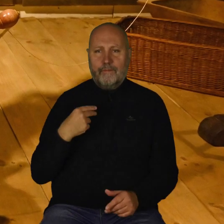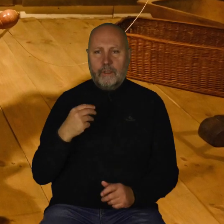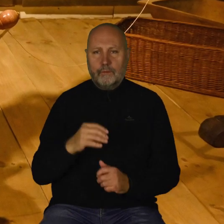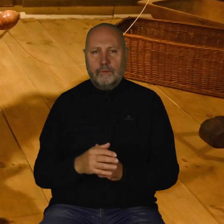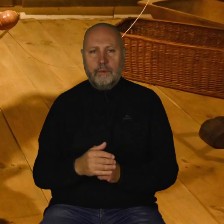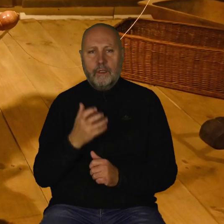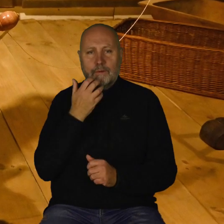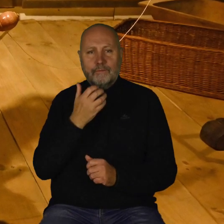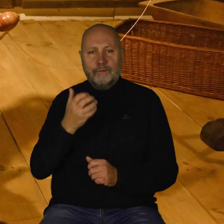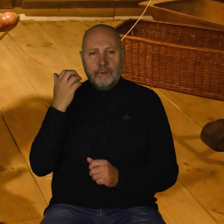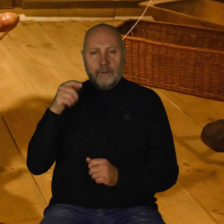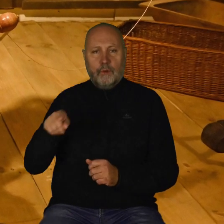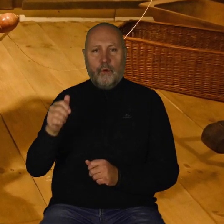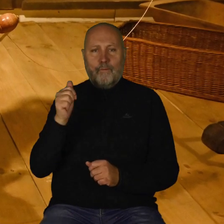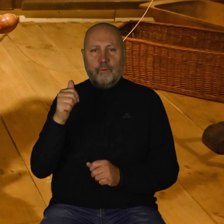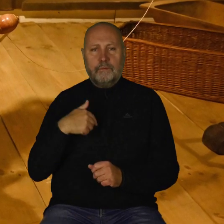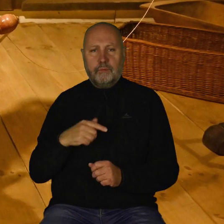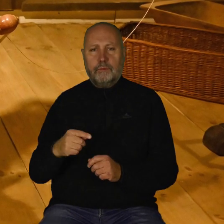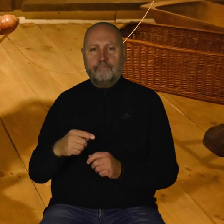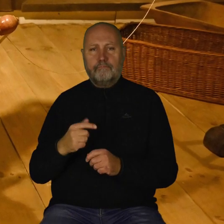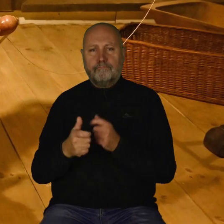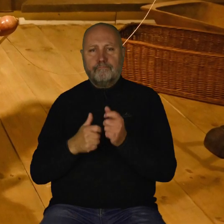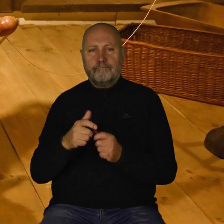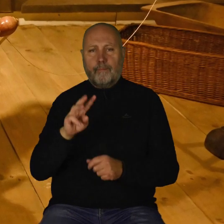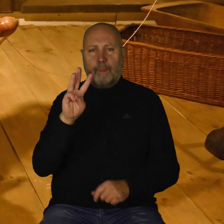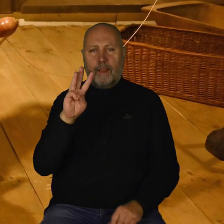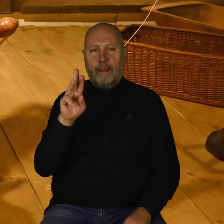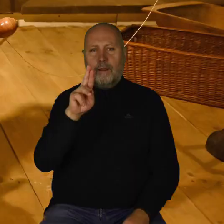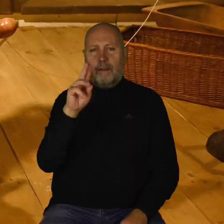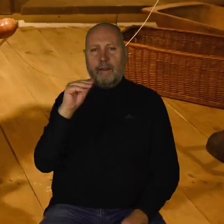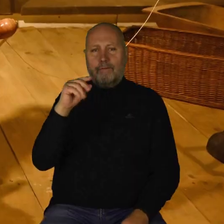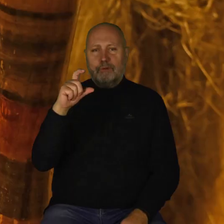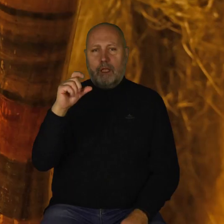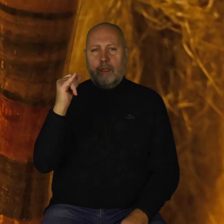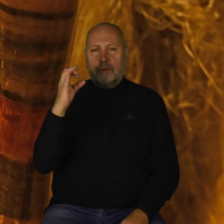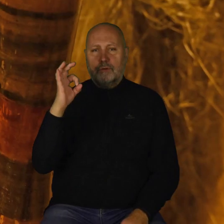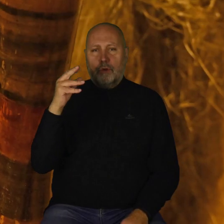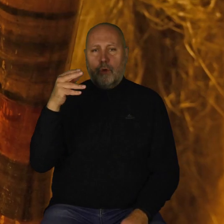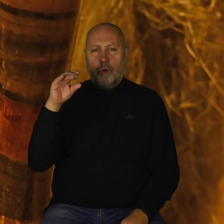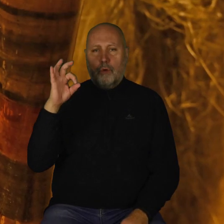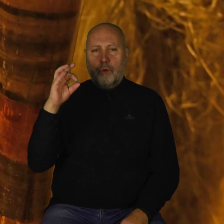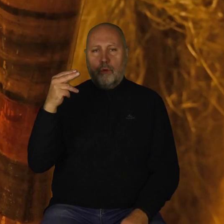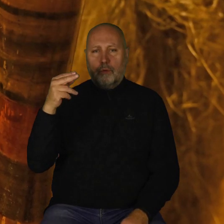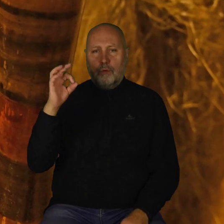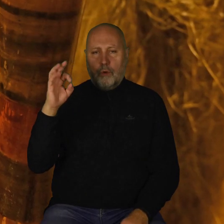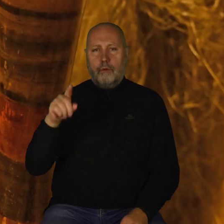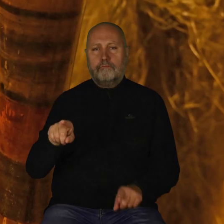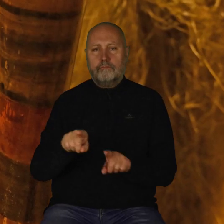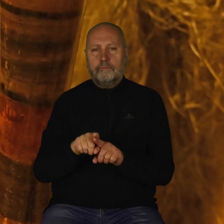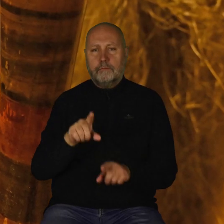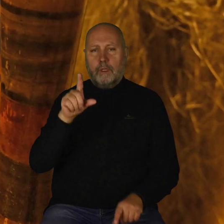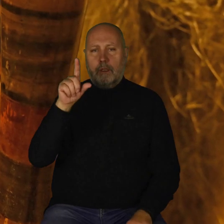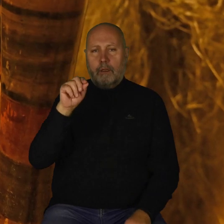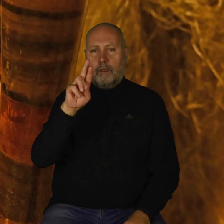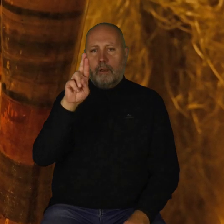wieku wcześniej Funkcję tę pełniły Wrzeciono i przęśli